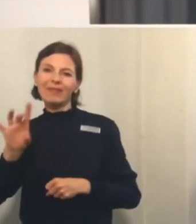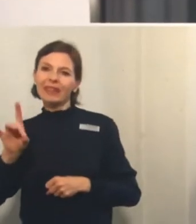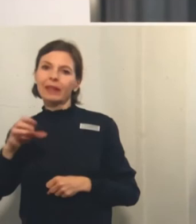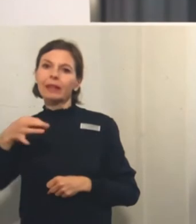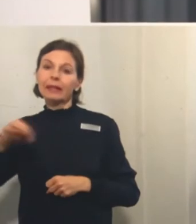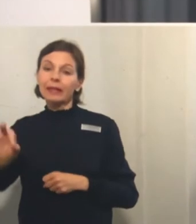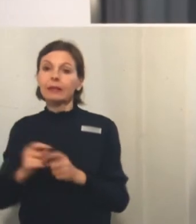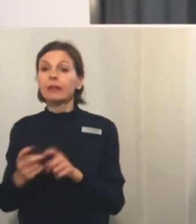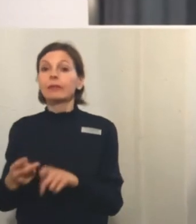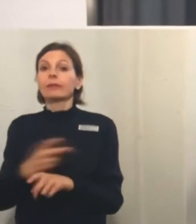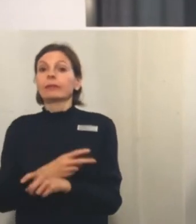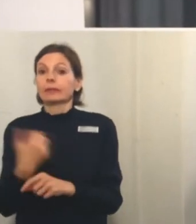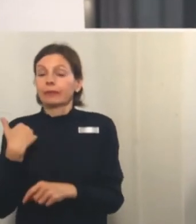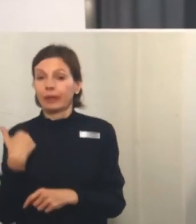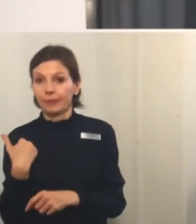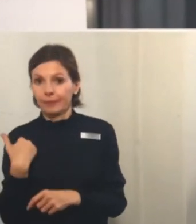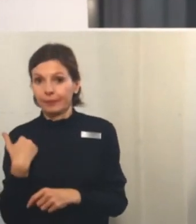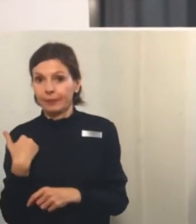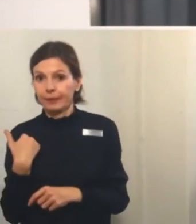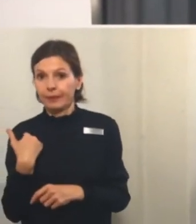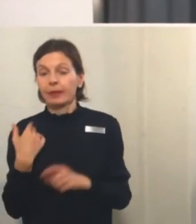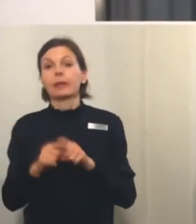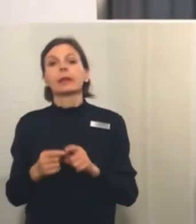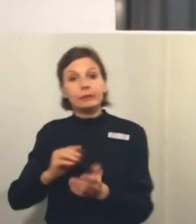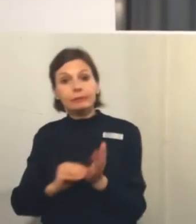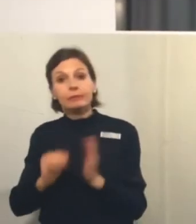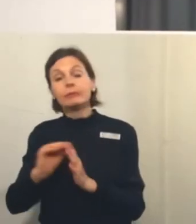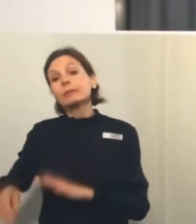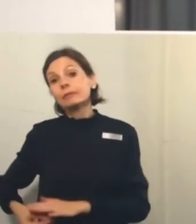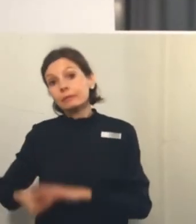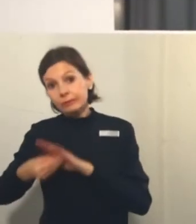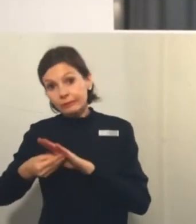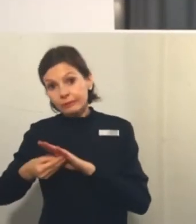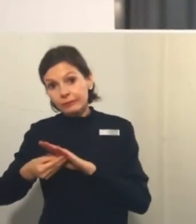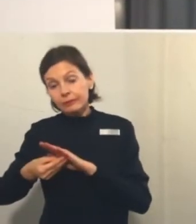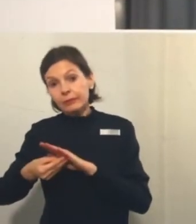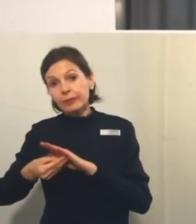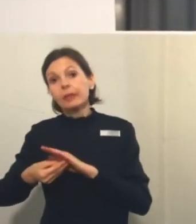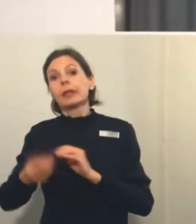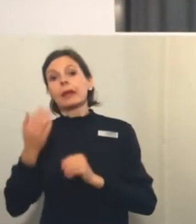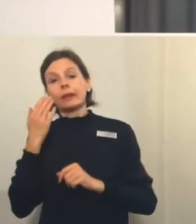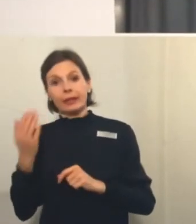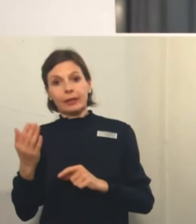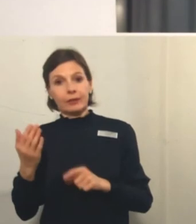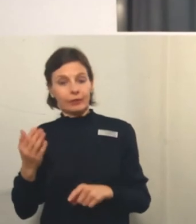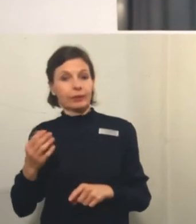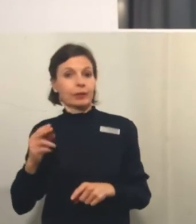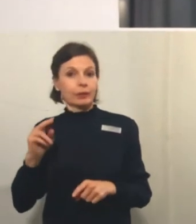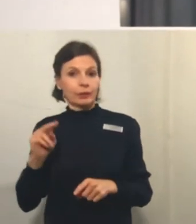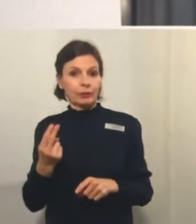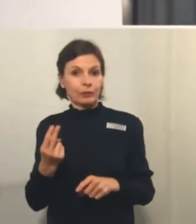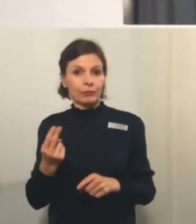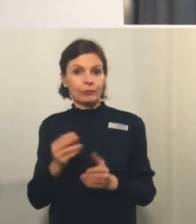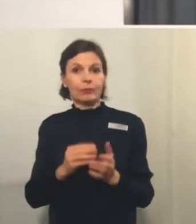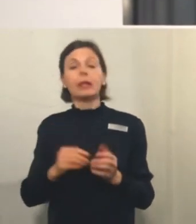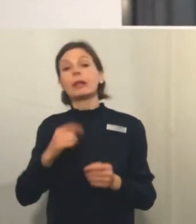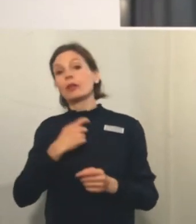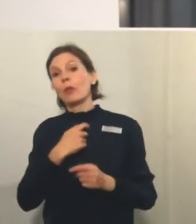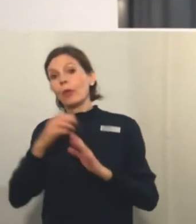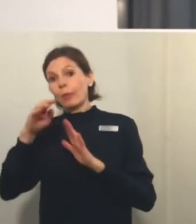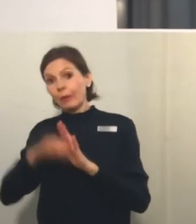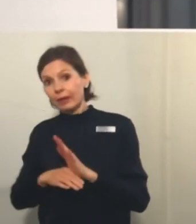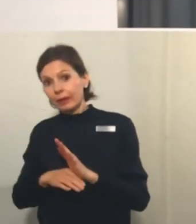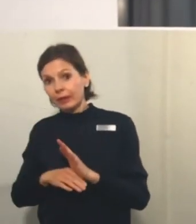at understøtte den aflivningsindsats, der er i gang med, så iværksætter der nu en nødplan for